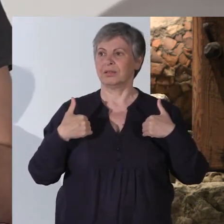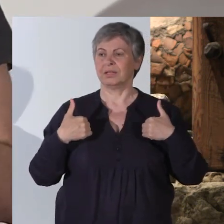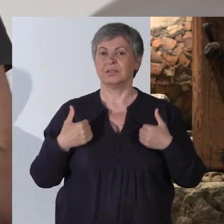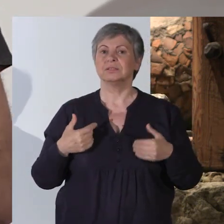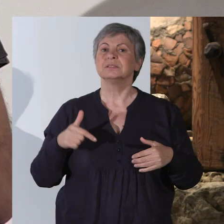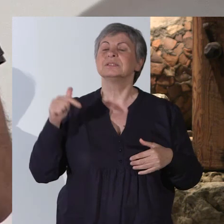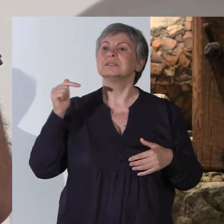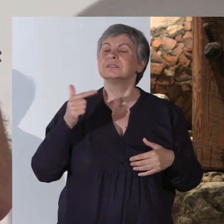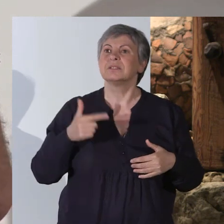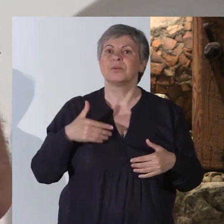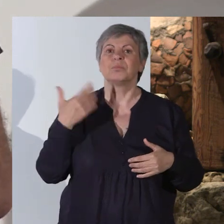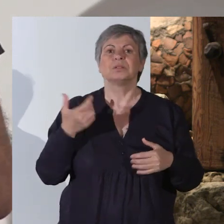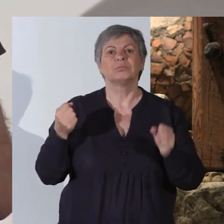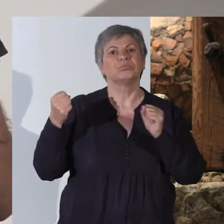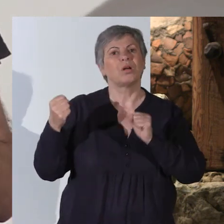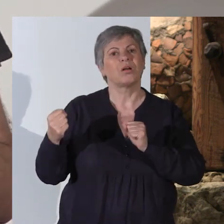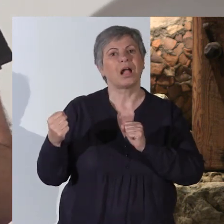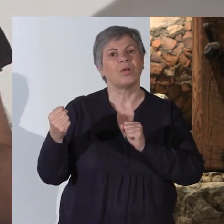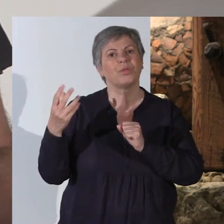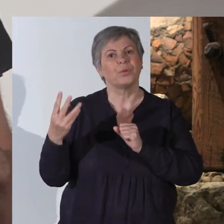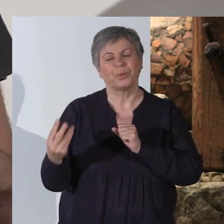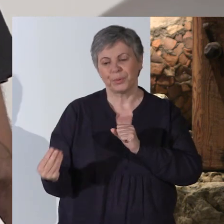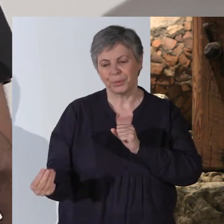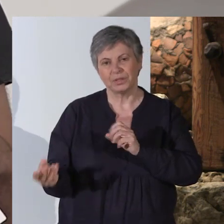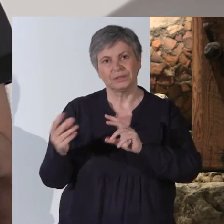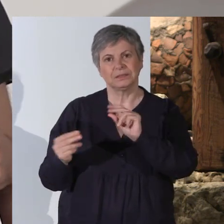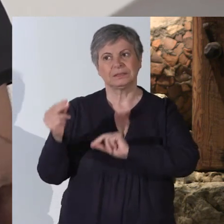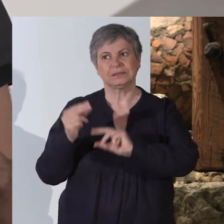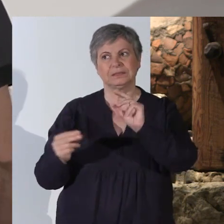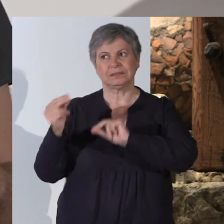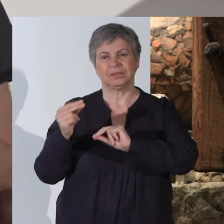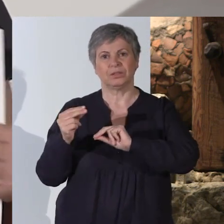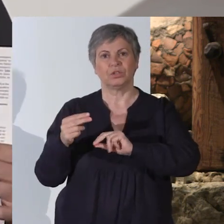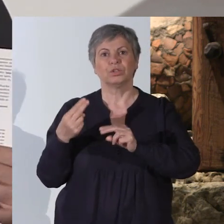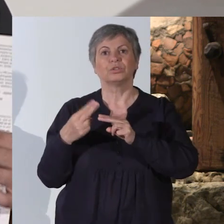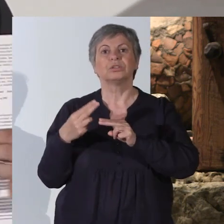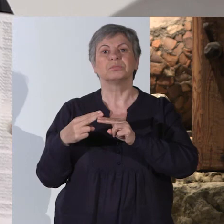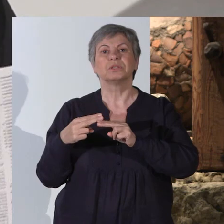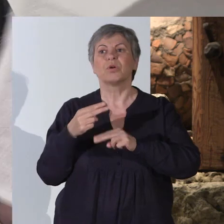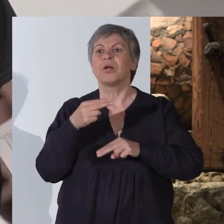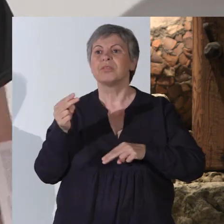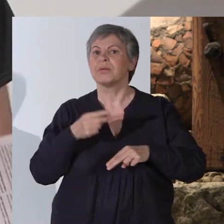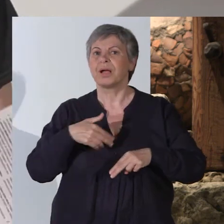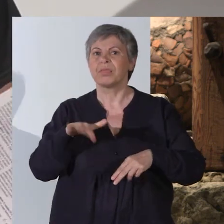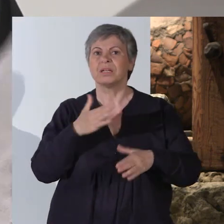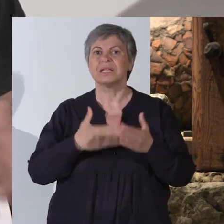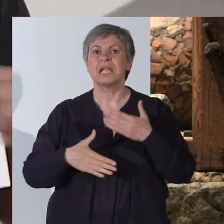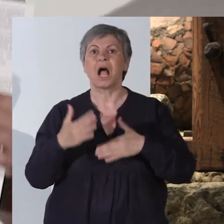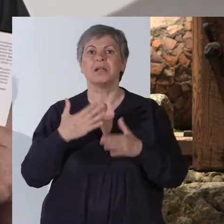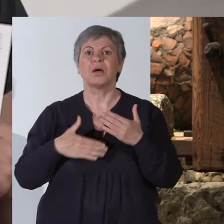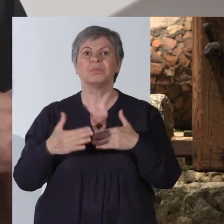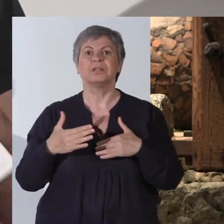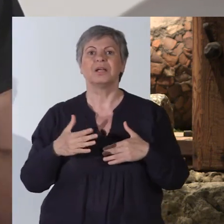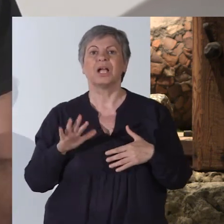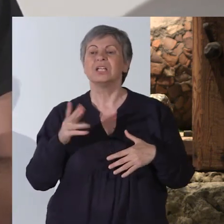μετά κάθονται και μιλάνε μαζί μας και το σημαντικότερο θέμα ποια δεν είναι η αναπηρία αυτή καθε αυτή αλλά το